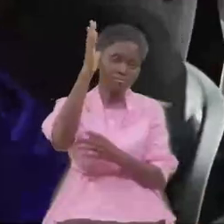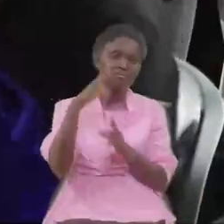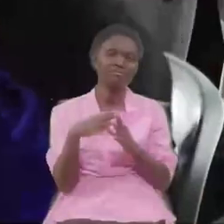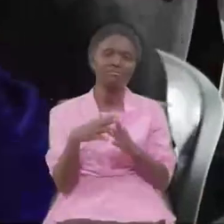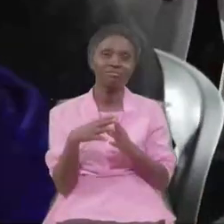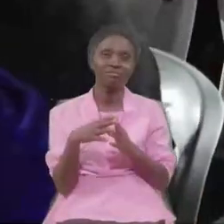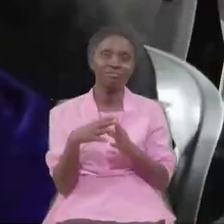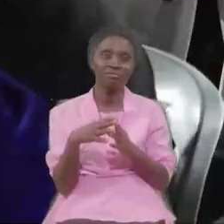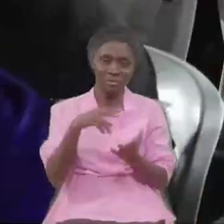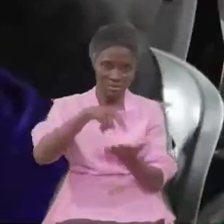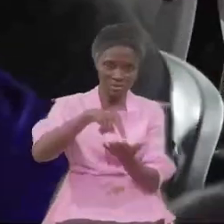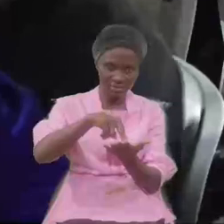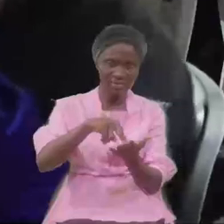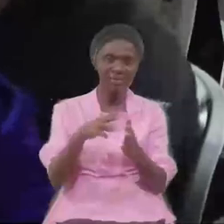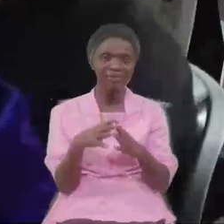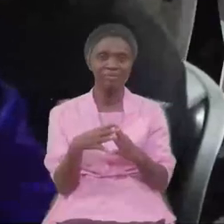vous tenez debout